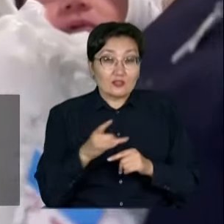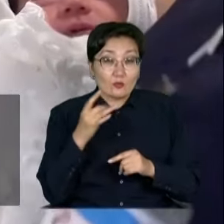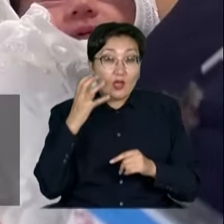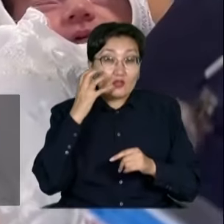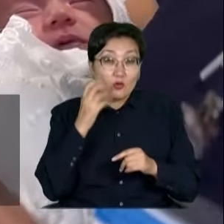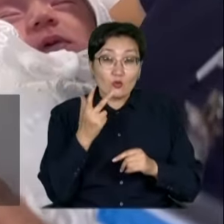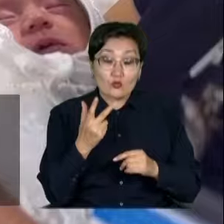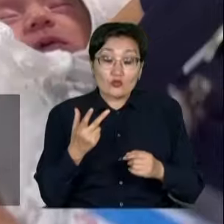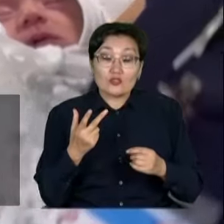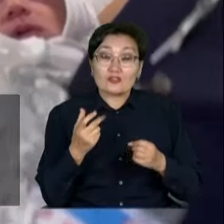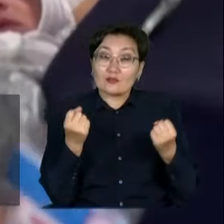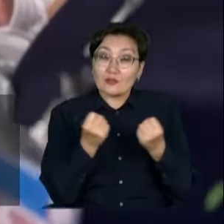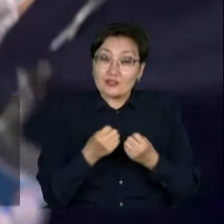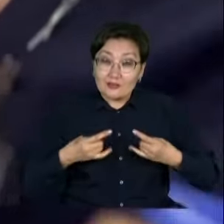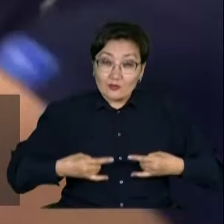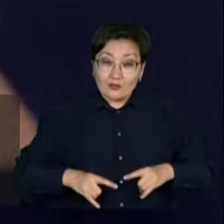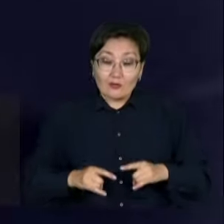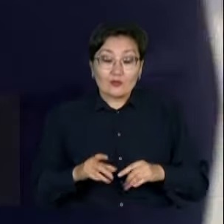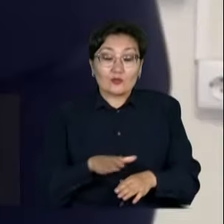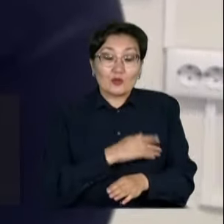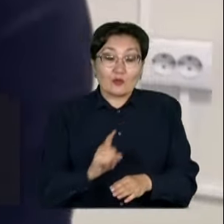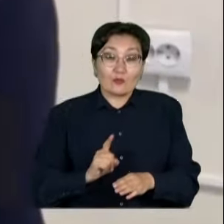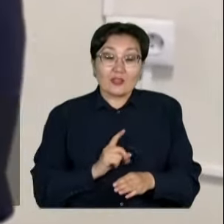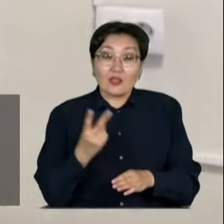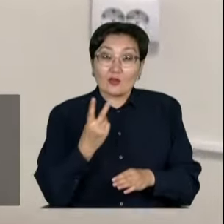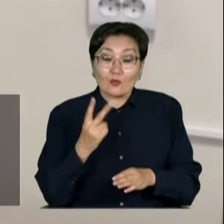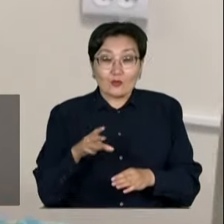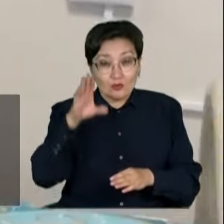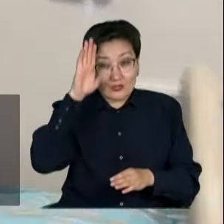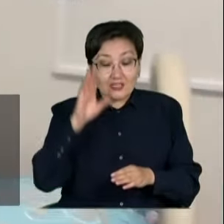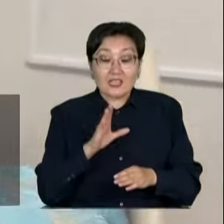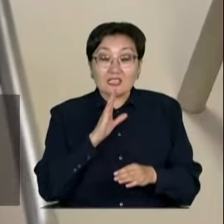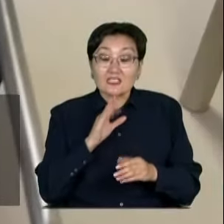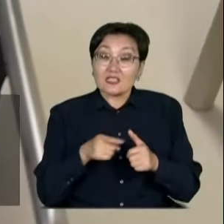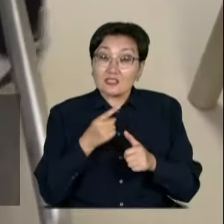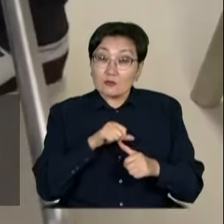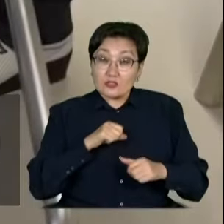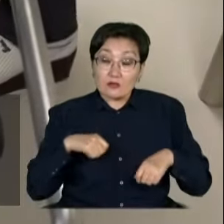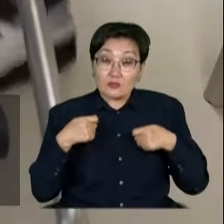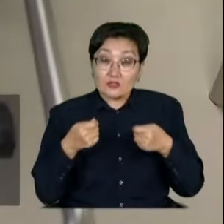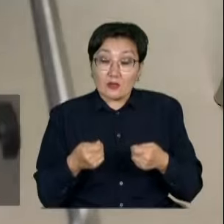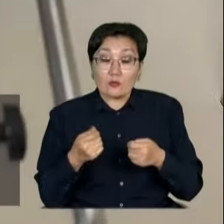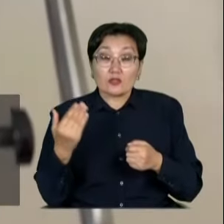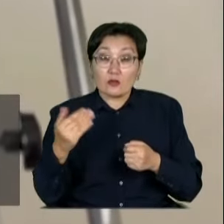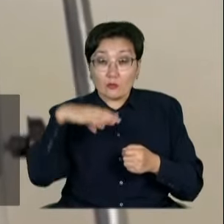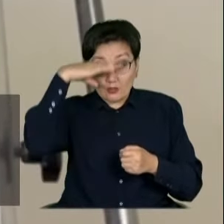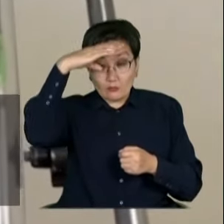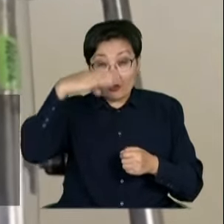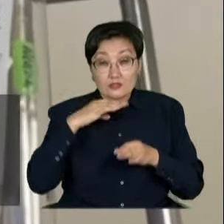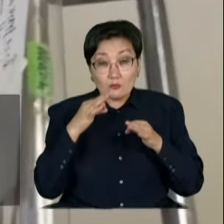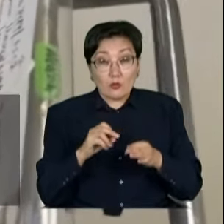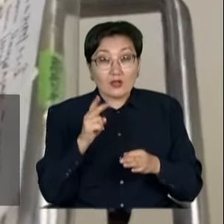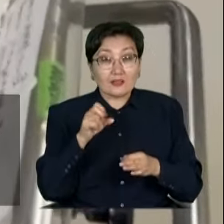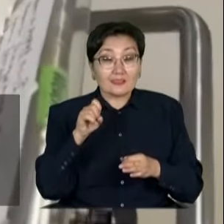үшем босанды. Көптен күткен қос ұл мен қыздың есімін өзім қойдым дей. Түсінде Гүлназдың әкесі аян беріп,